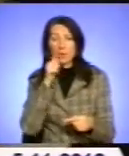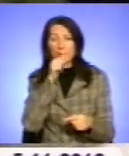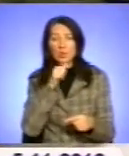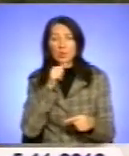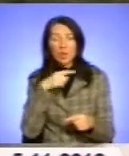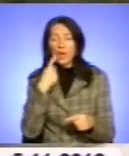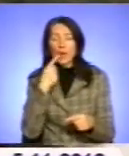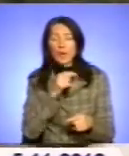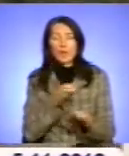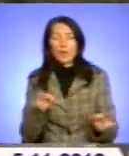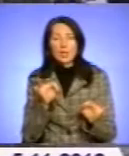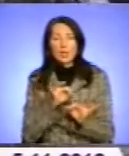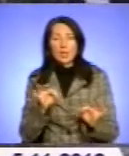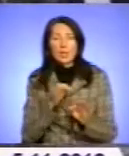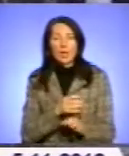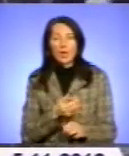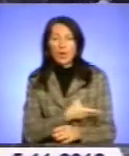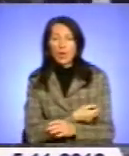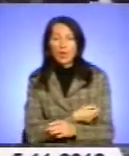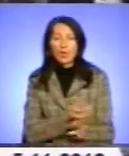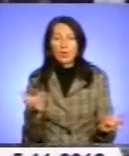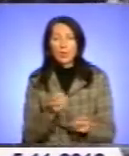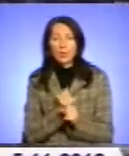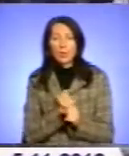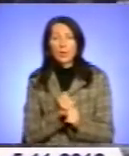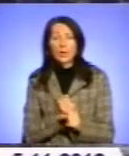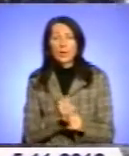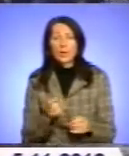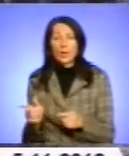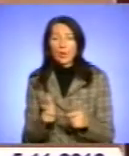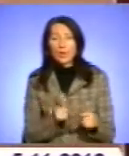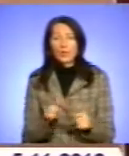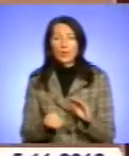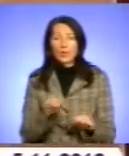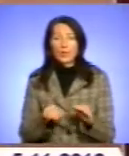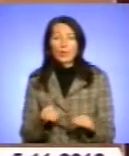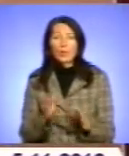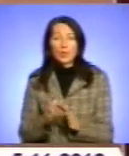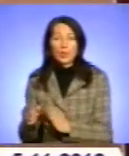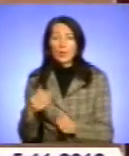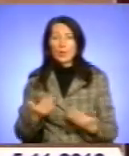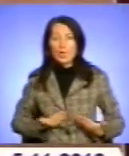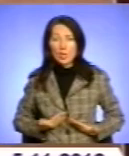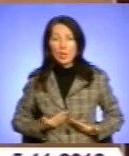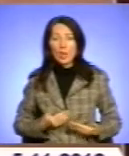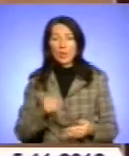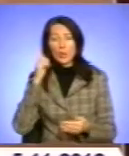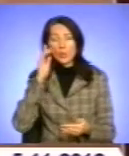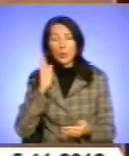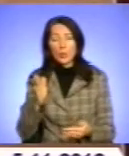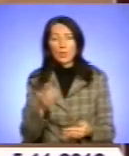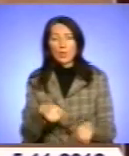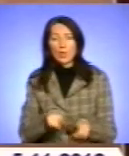потрібно налагоджувати особисте життя, думати про майбутнє. Та не так сталося, як гадалося. Коли я звільнився з колонії,